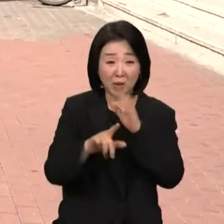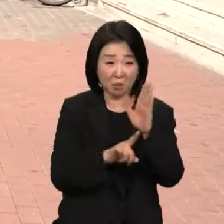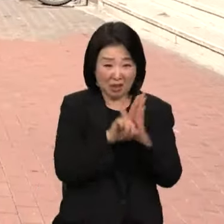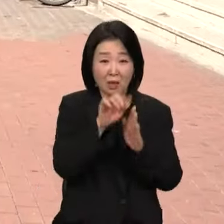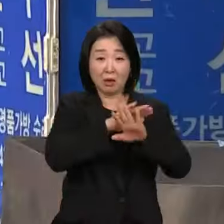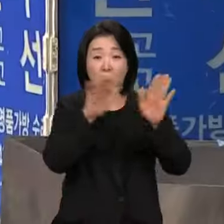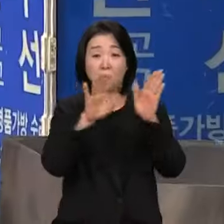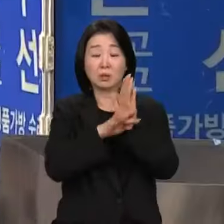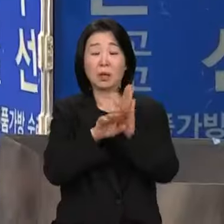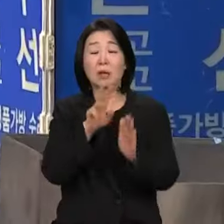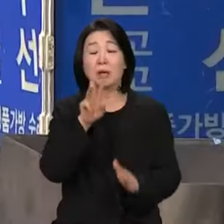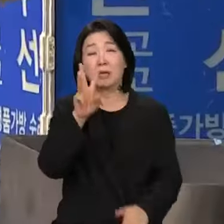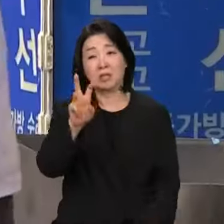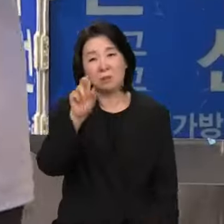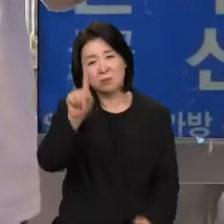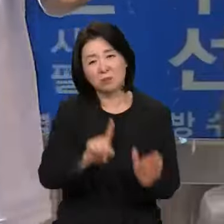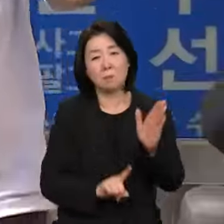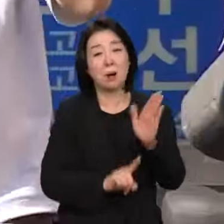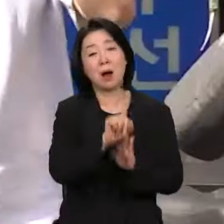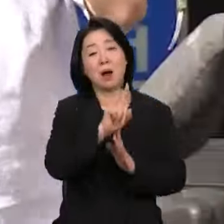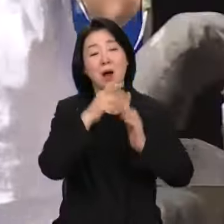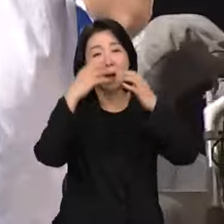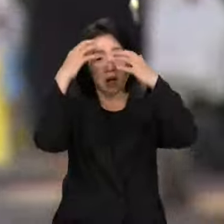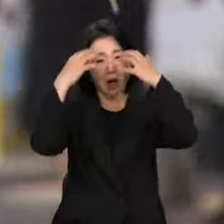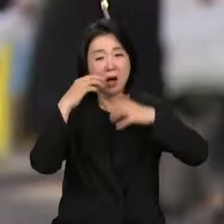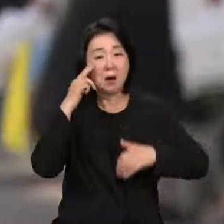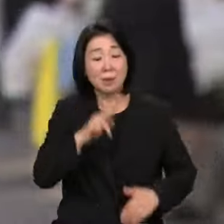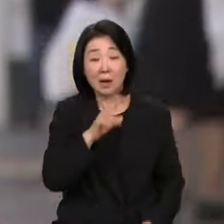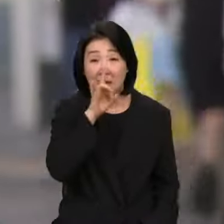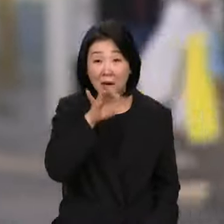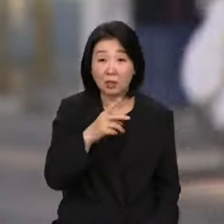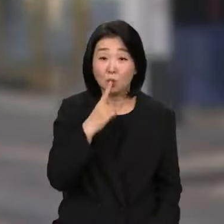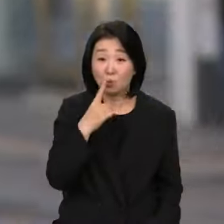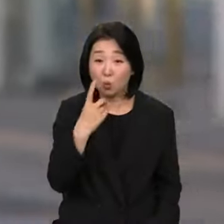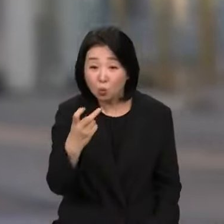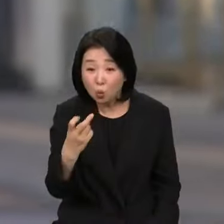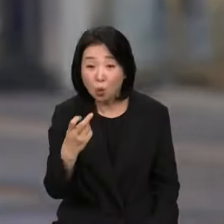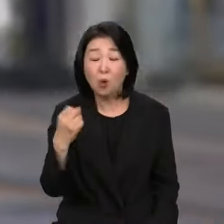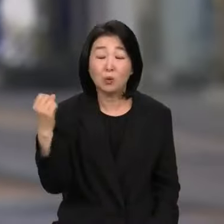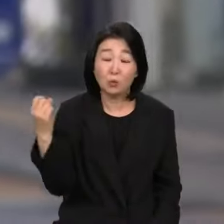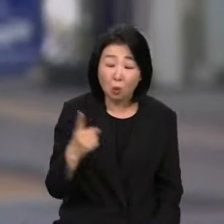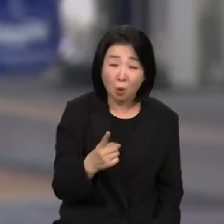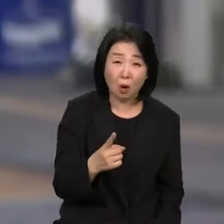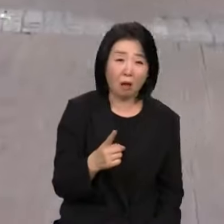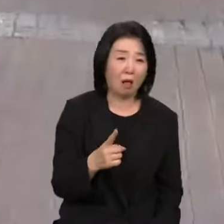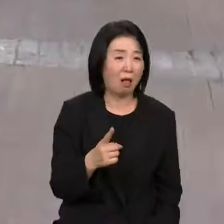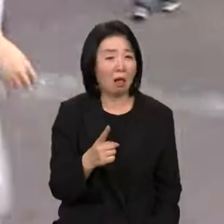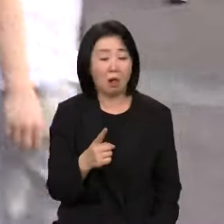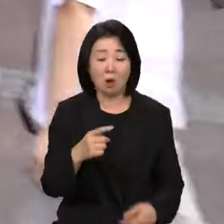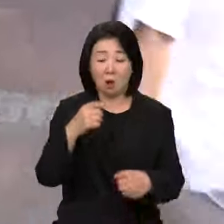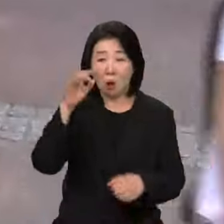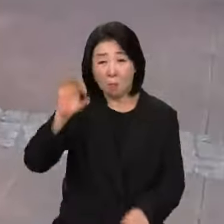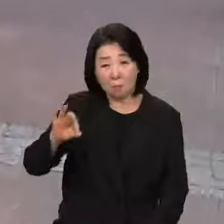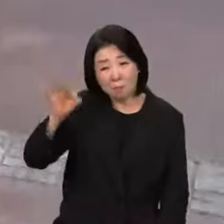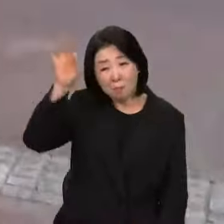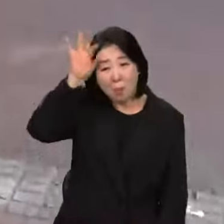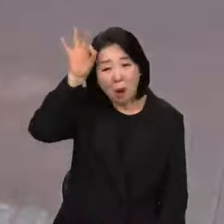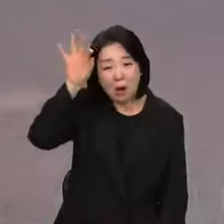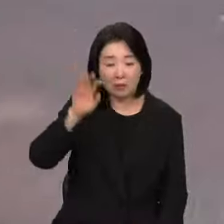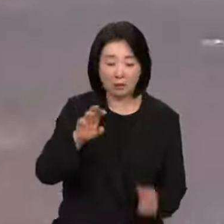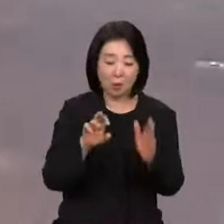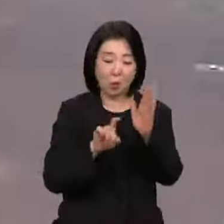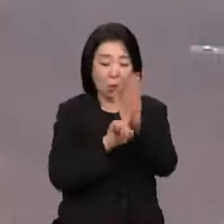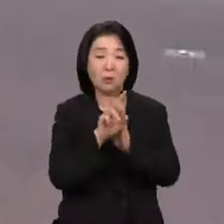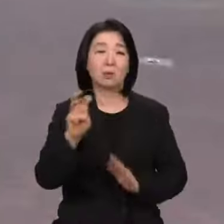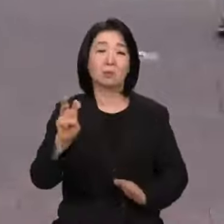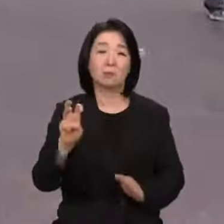기온은 32도 넘게 올랐습니다. 강릉과 속초, 경주와 포항 등도 30도를 훌쩍 넘었습니다.